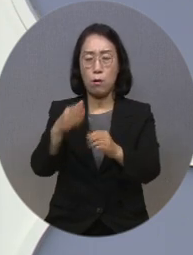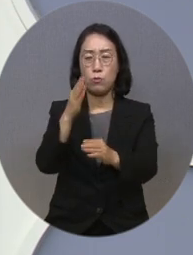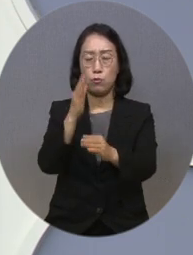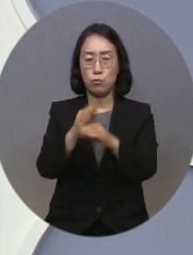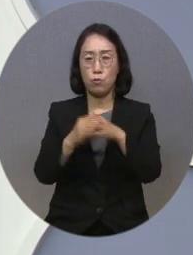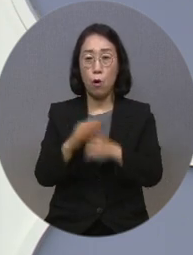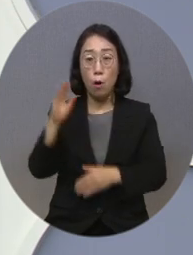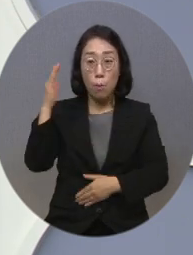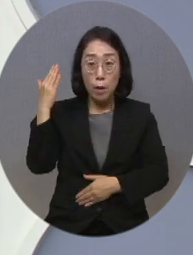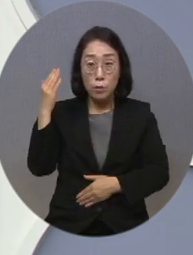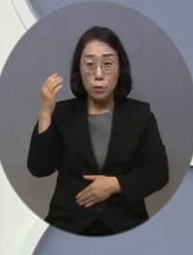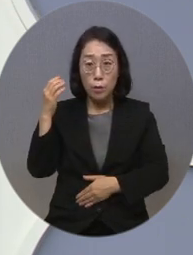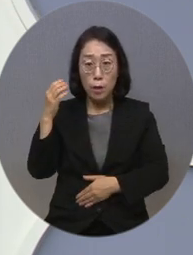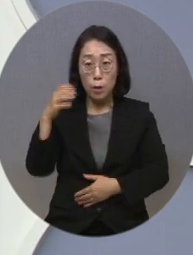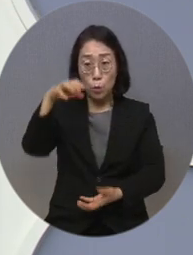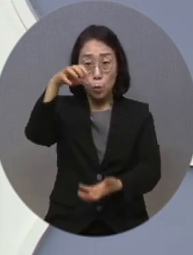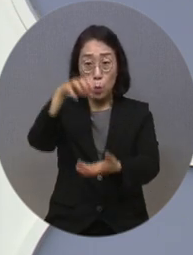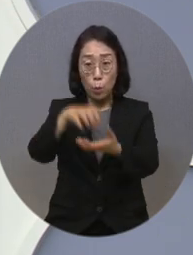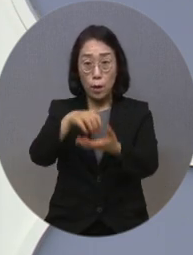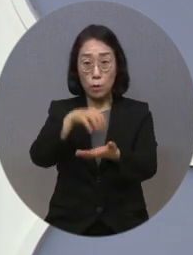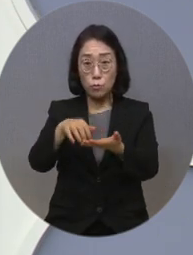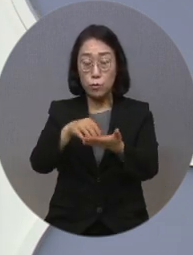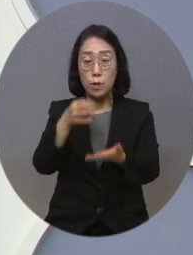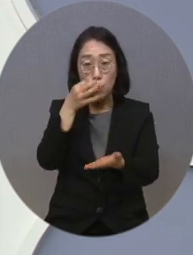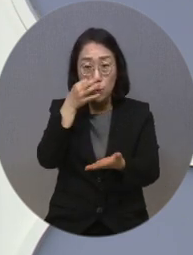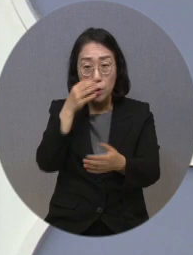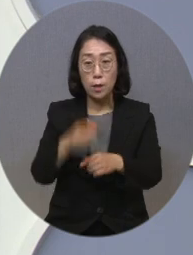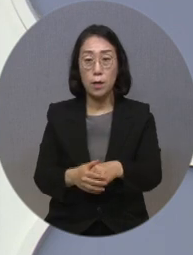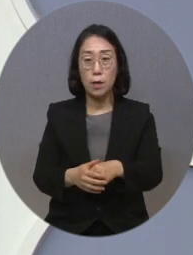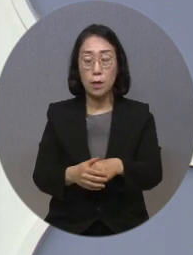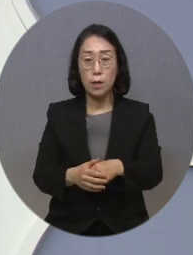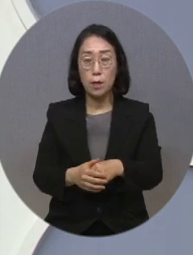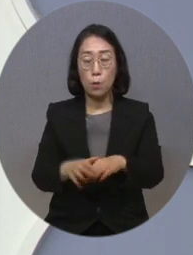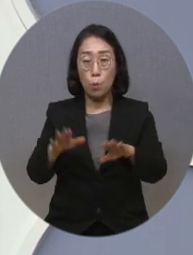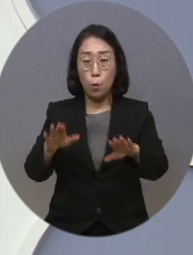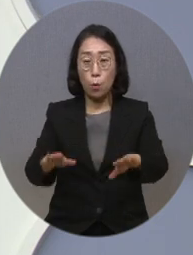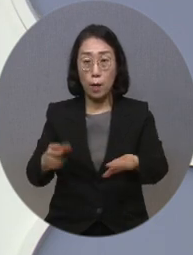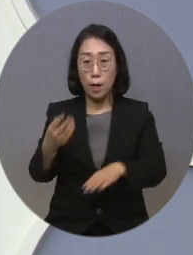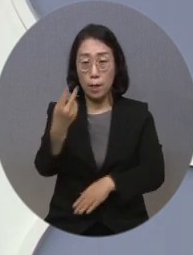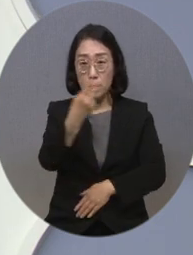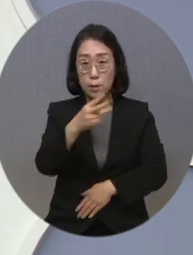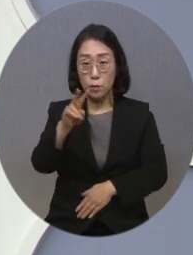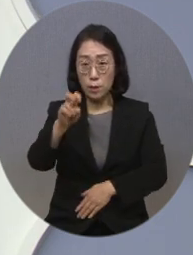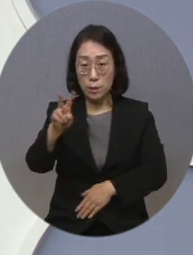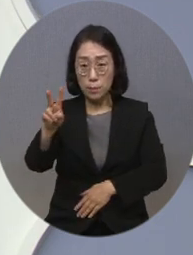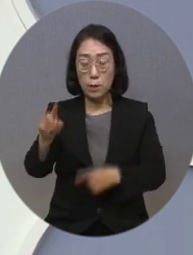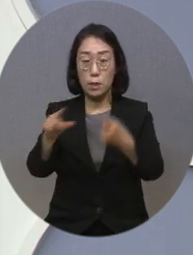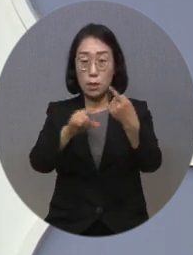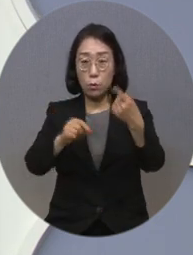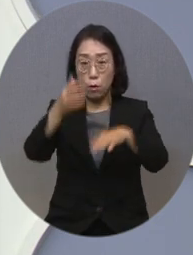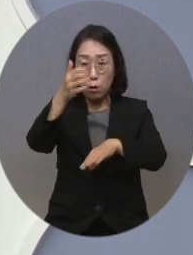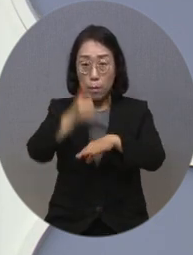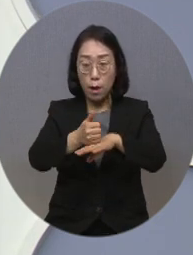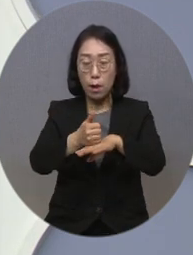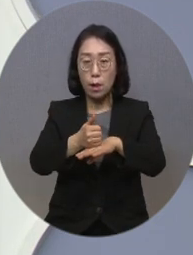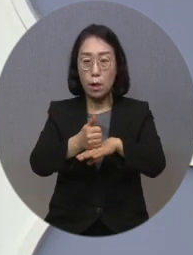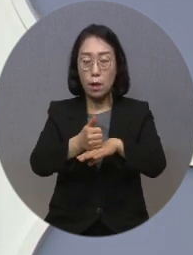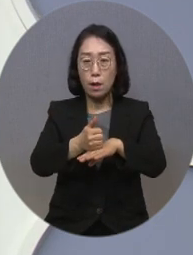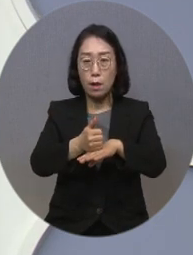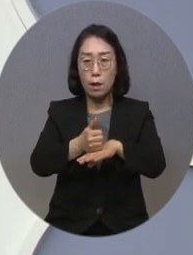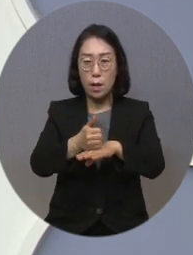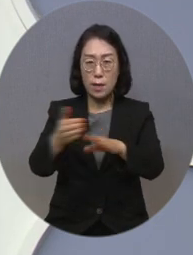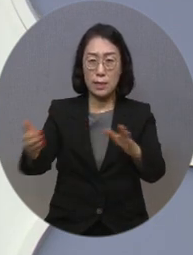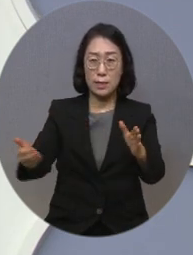얼마 전에 통계를 보니까 금년 1월 말 현재 이 만기 연장이라든지 또는